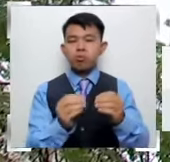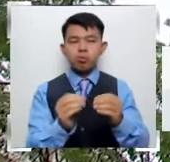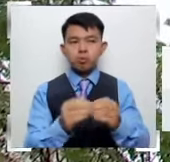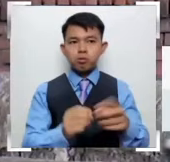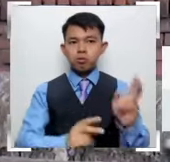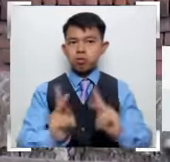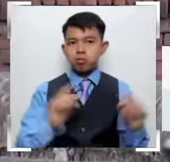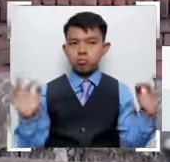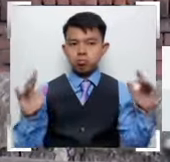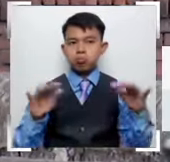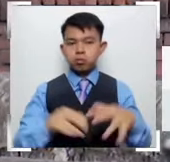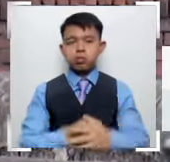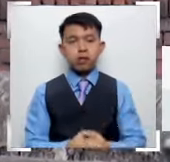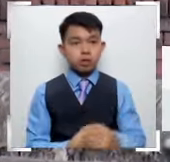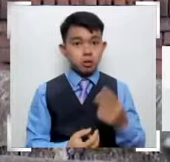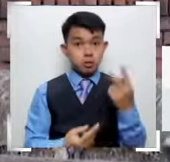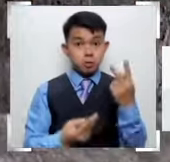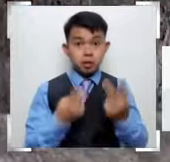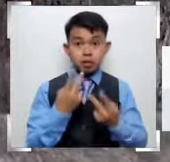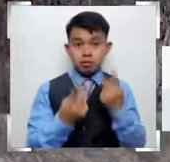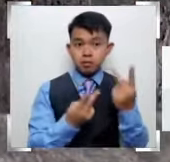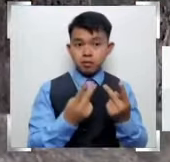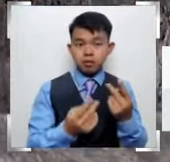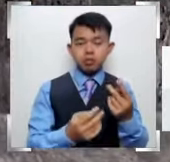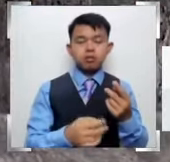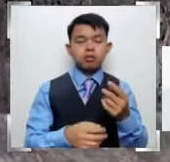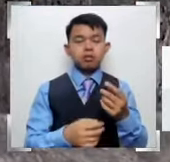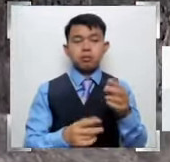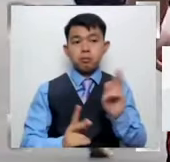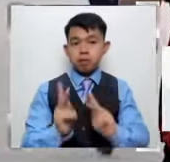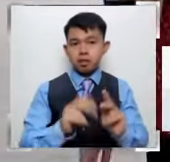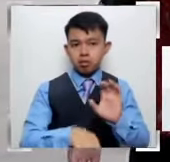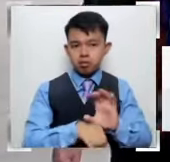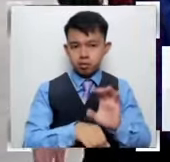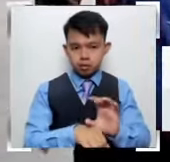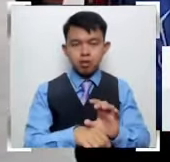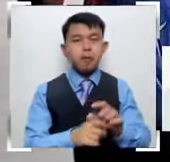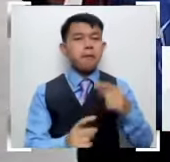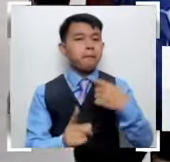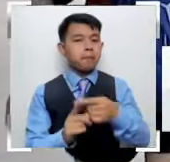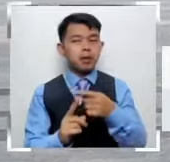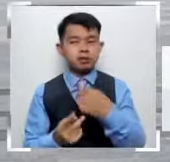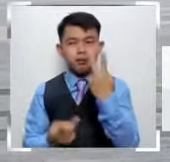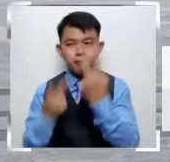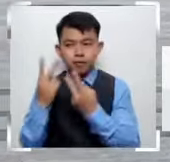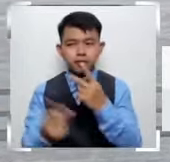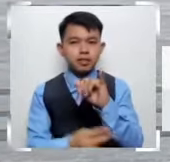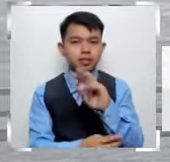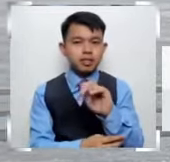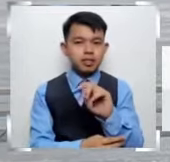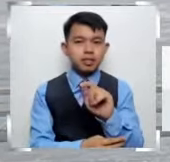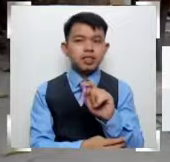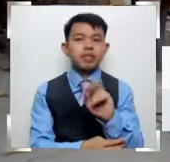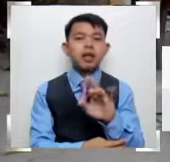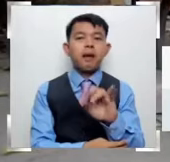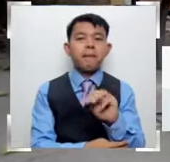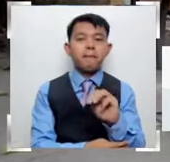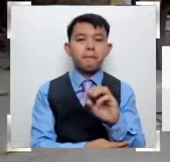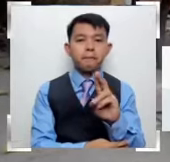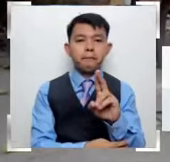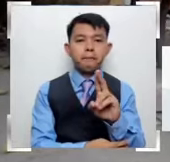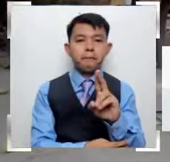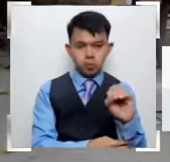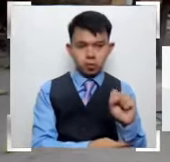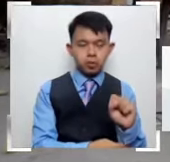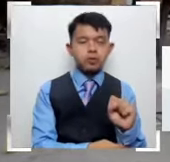ay sinasamantala na rin ang pagkakataong makapamasyal sa Intramuros. Bukas, buong Holy Week ang Fort Santiago.